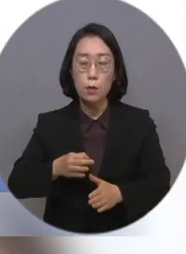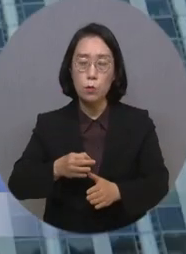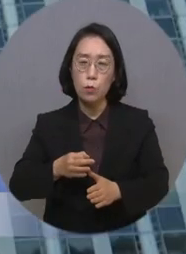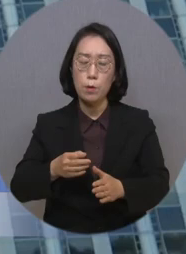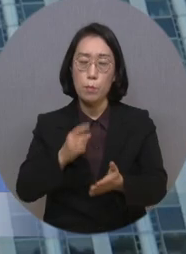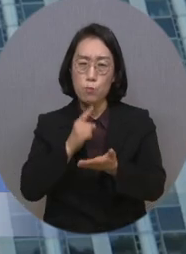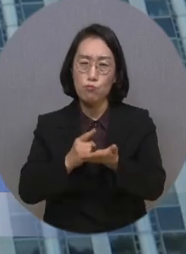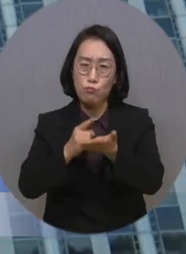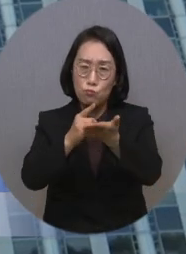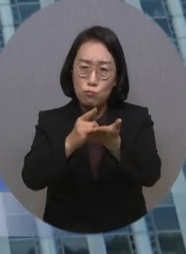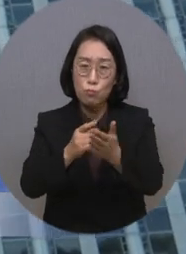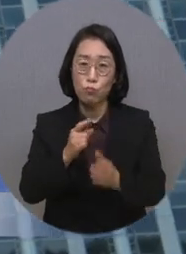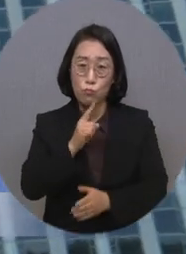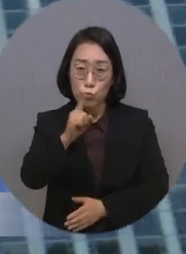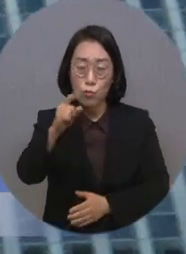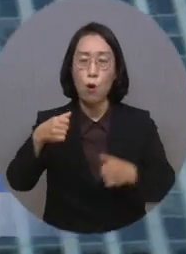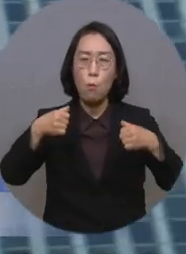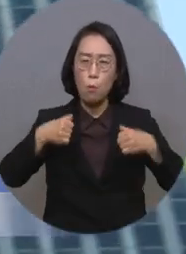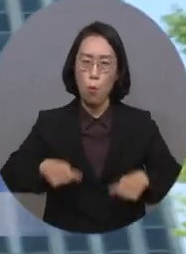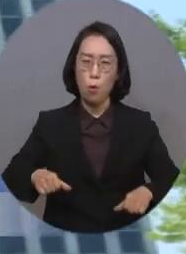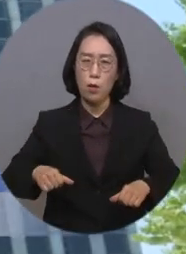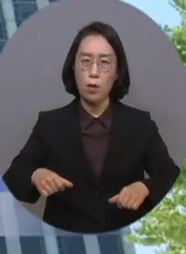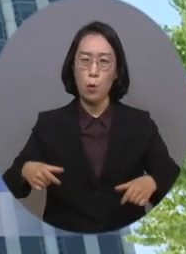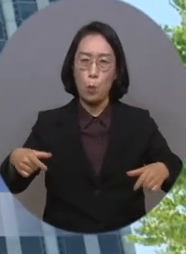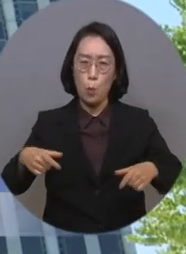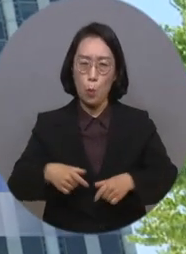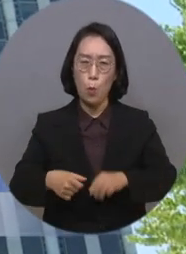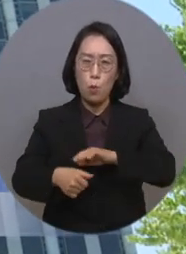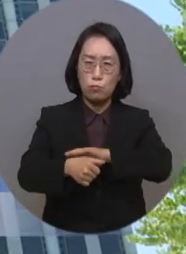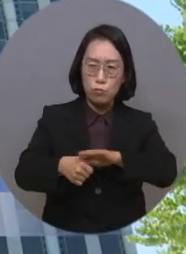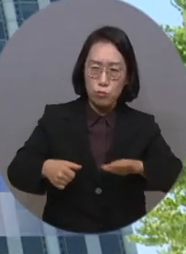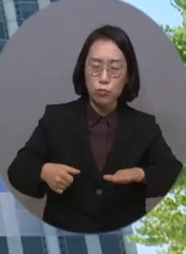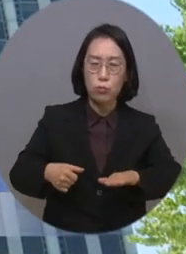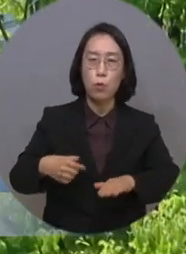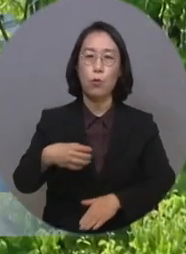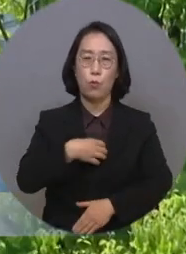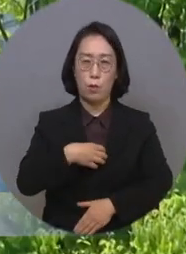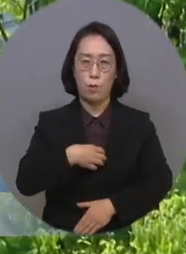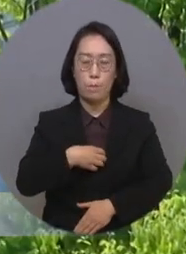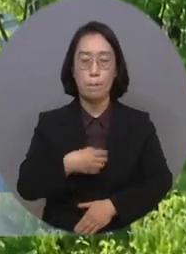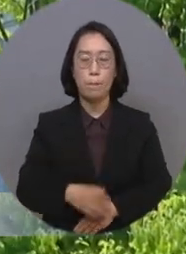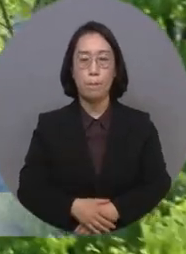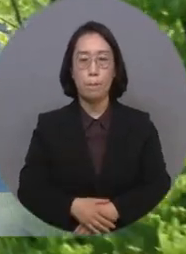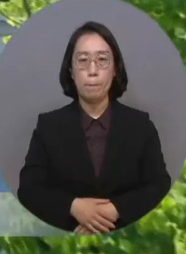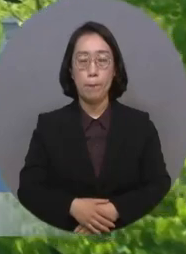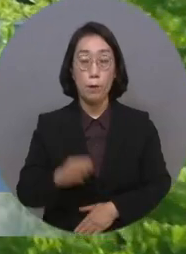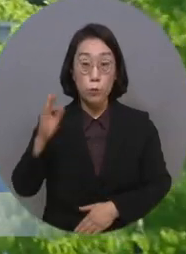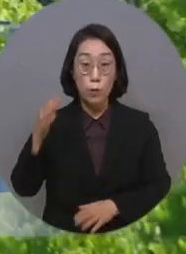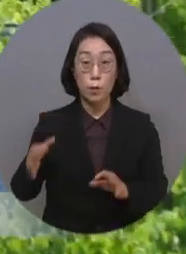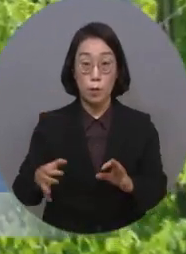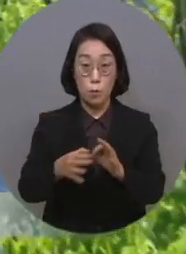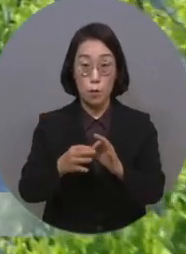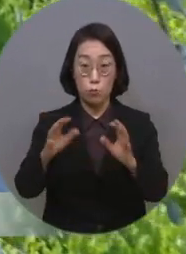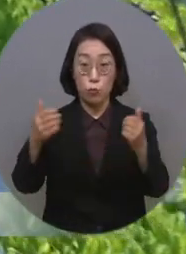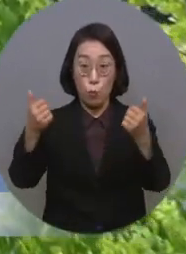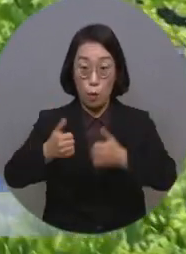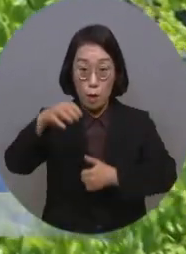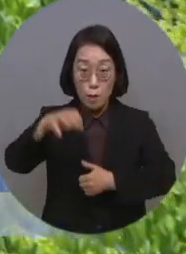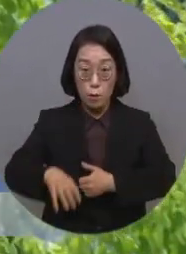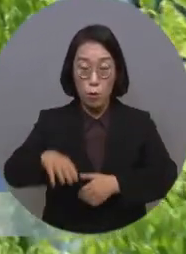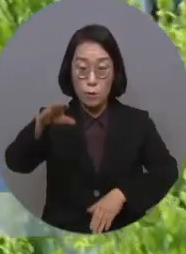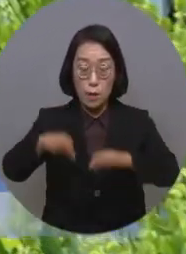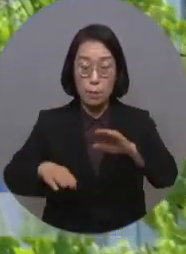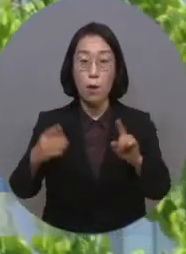하고 결국은 차별구제청구소송을 위축시킨다는 점입니다. 최근 이와 관련해 국회에서 차별